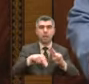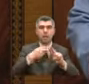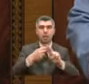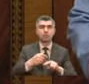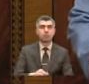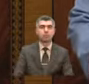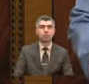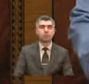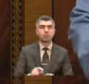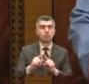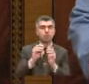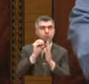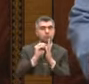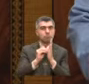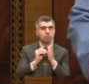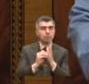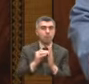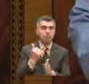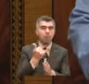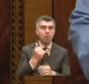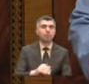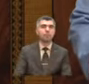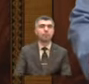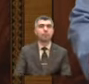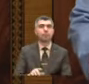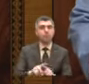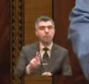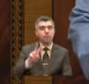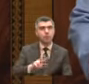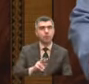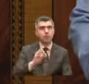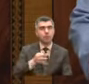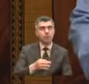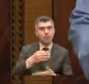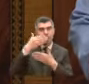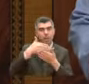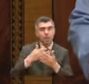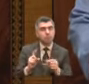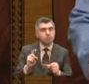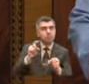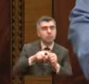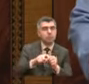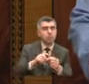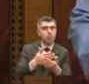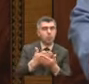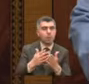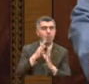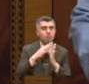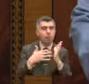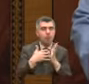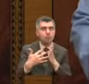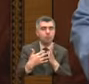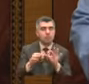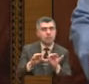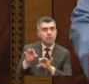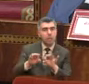الذي تضمن مجموعة من المعطيات الهامة. حقيقة بما لا شك فيه أن المغرب منخرط بجدية لتنفيذ البرامج الاستراتيجية